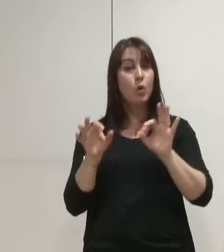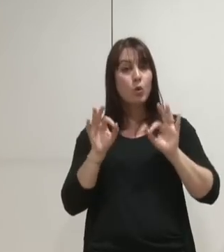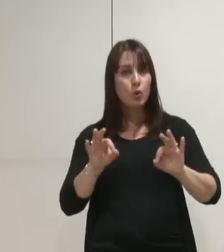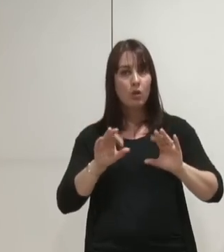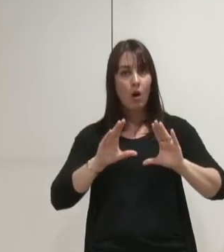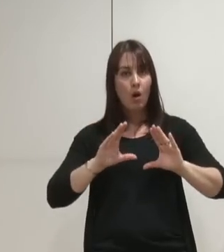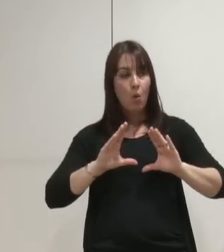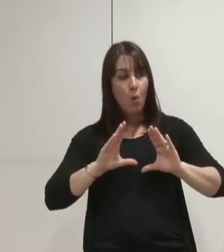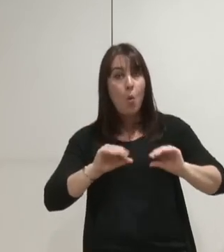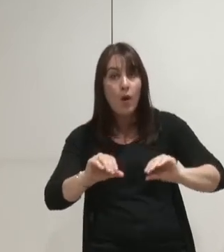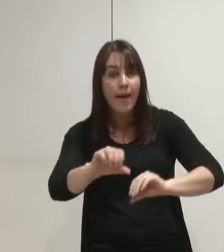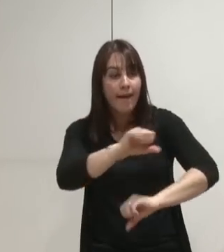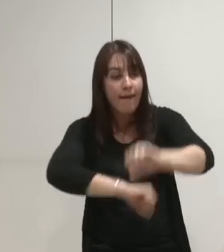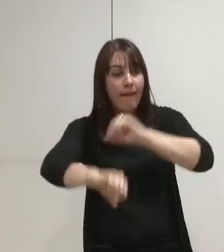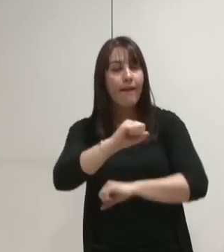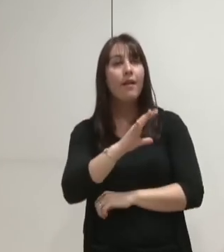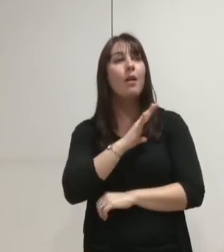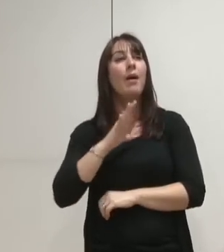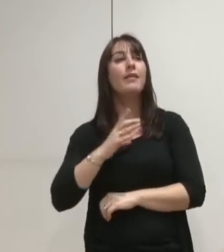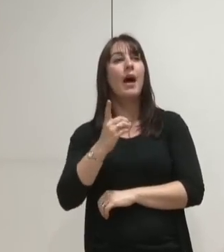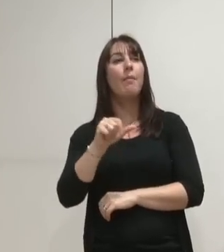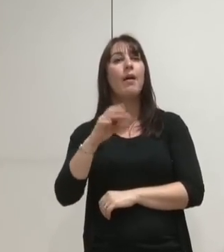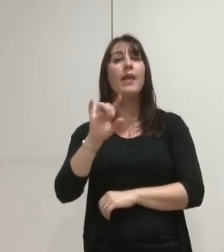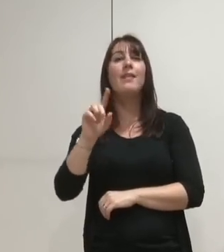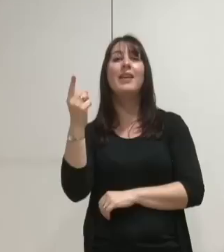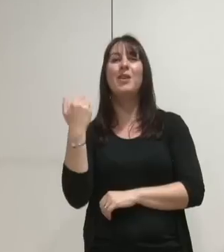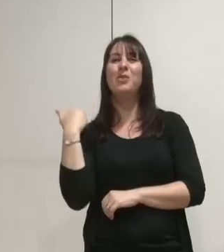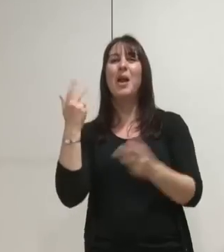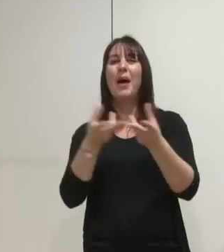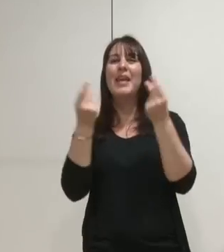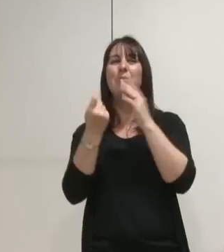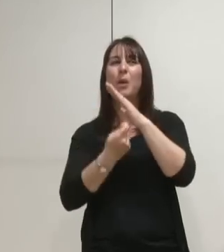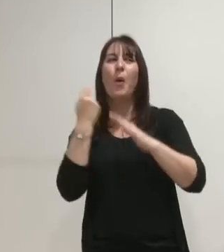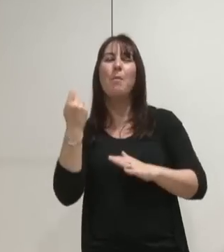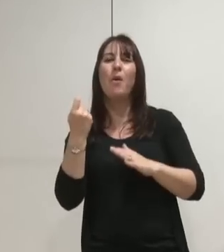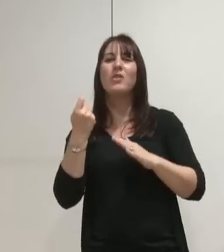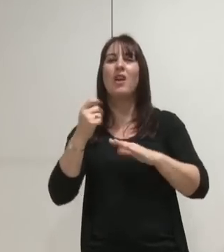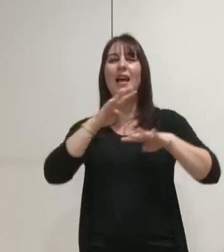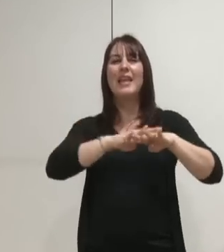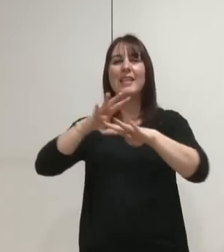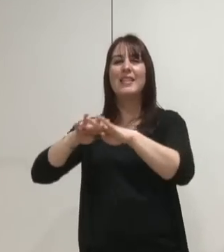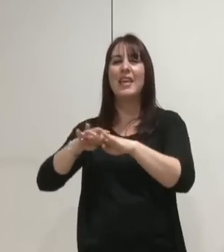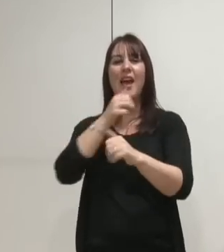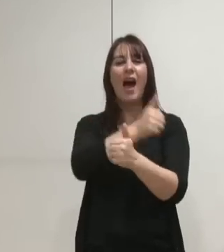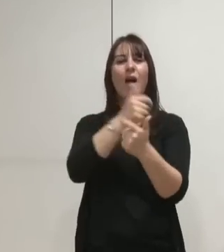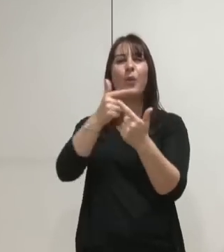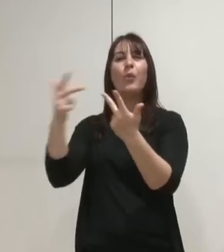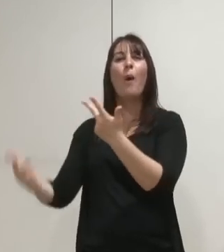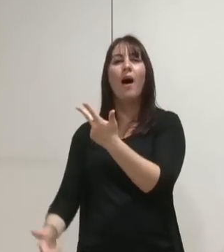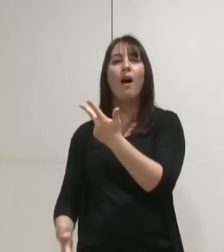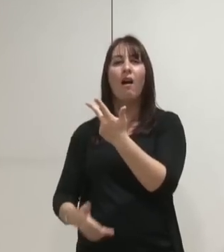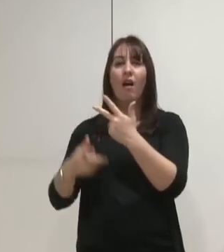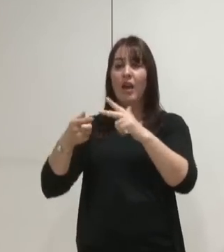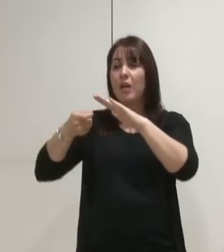pratique fait que Suzanne daté l'a rappelé il y avait trois catégories de de quartier CX CX 1 2 3 et que les financements